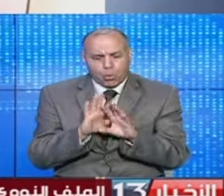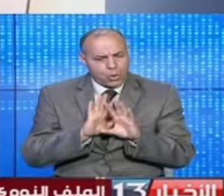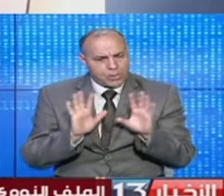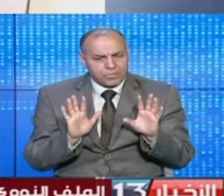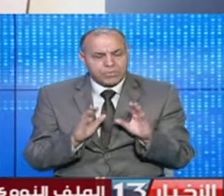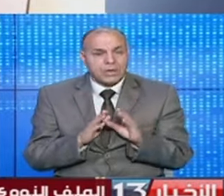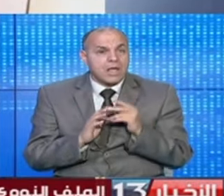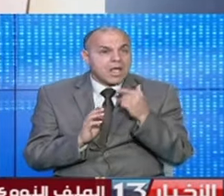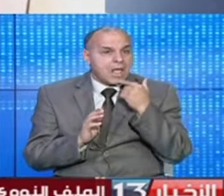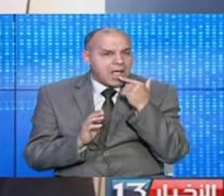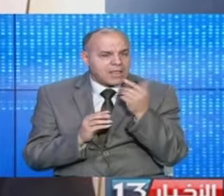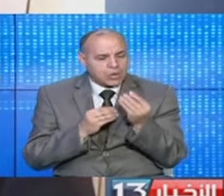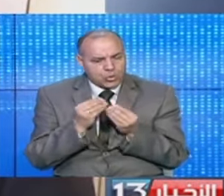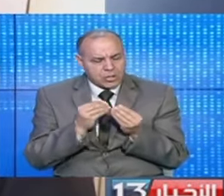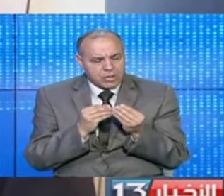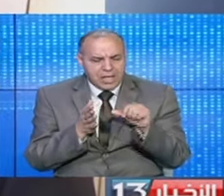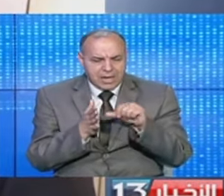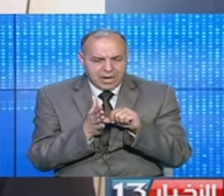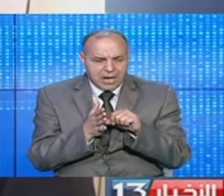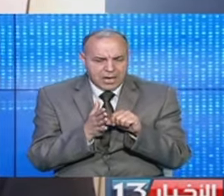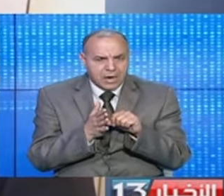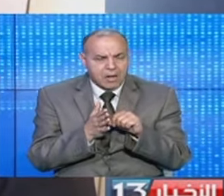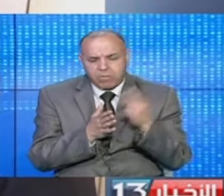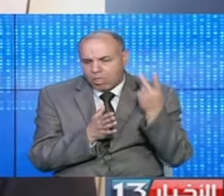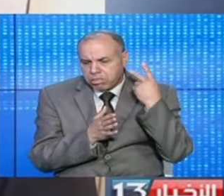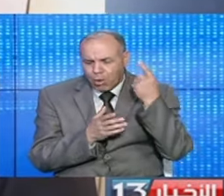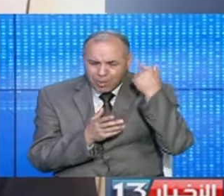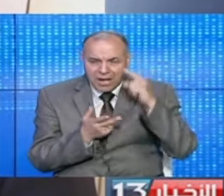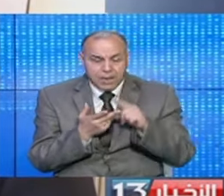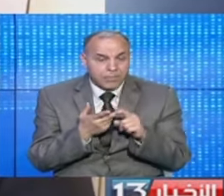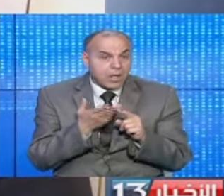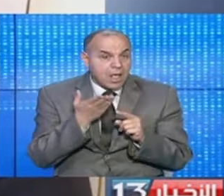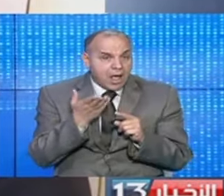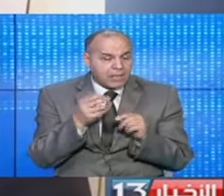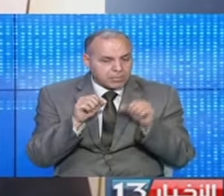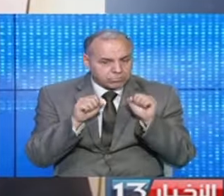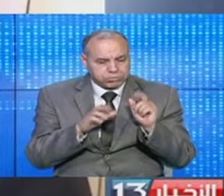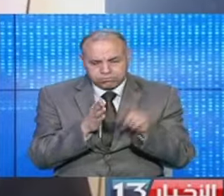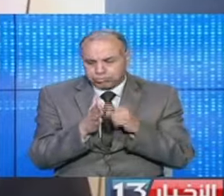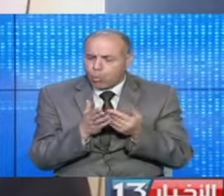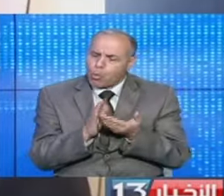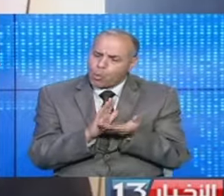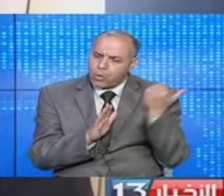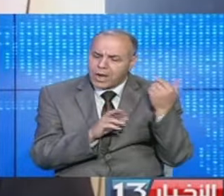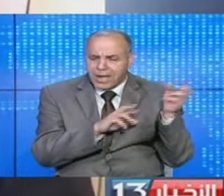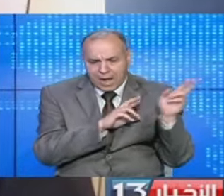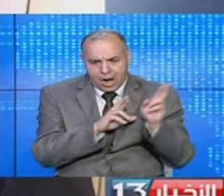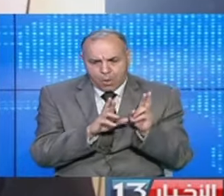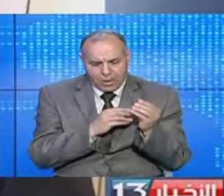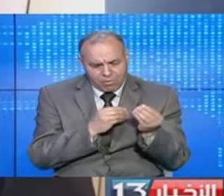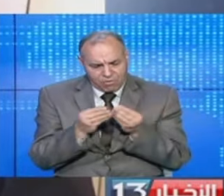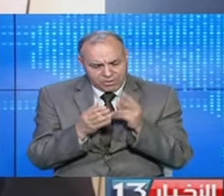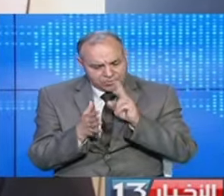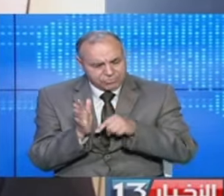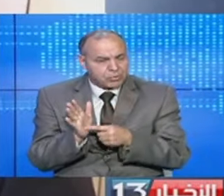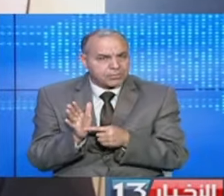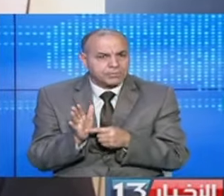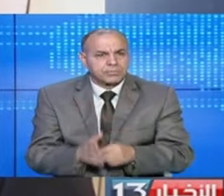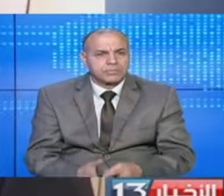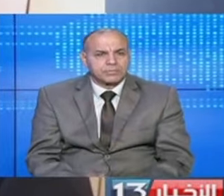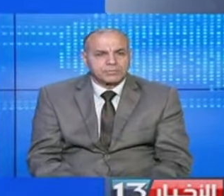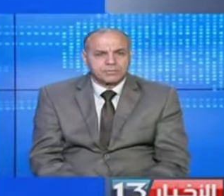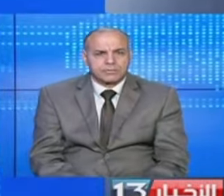بالكامل وستناقش طهران خلالها العقوبات التي ينبغي إلغاؤها للعودة إلى الاتفاق.